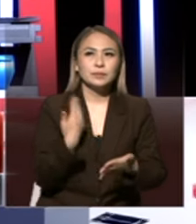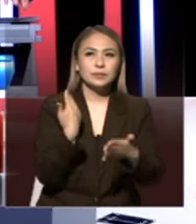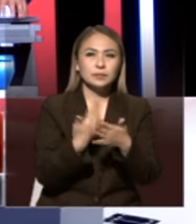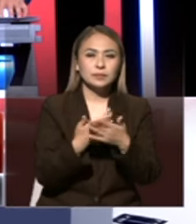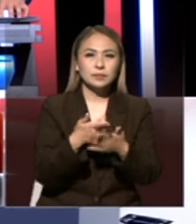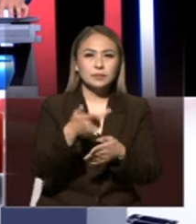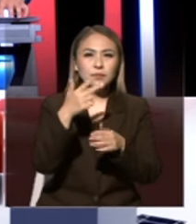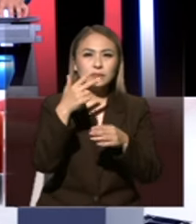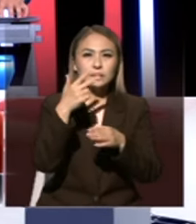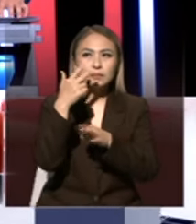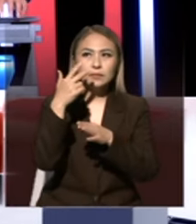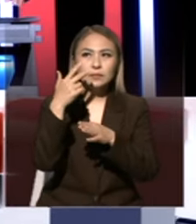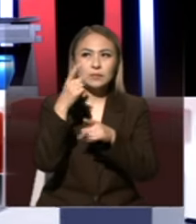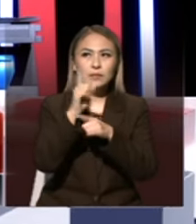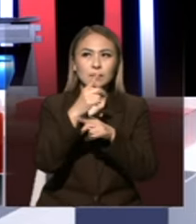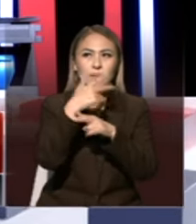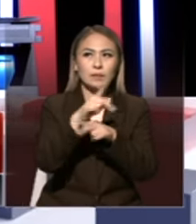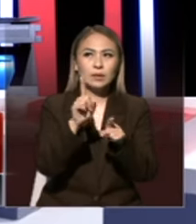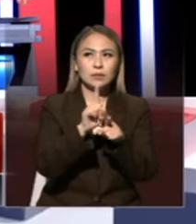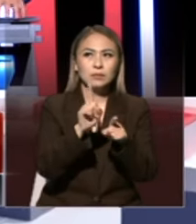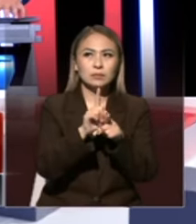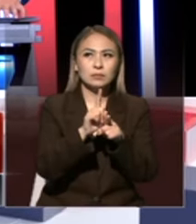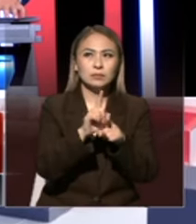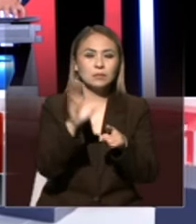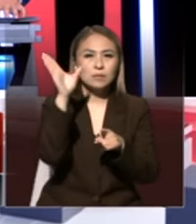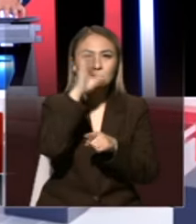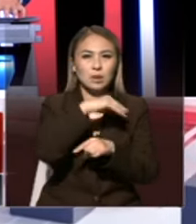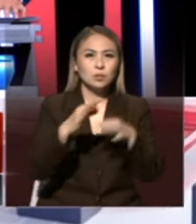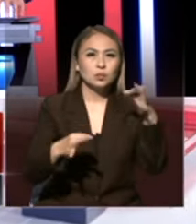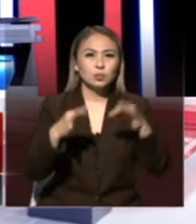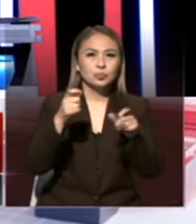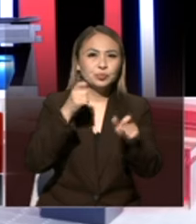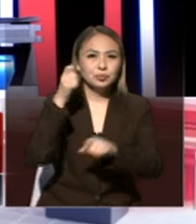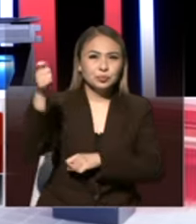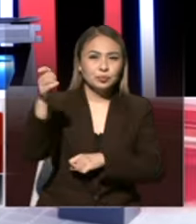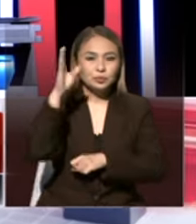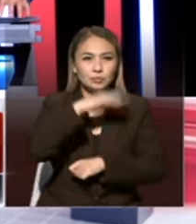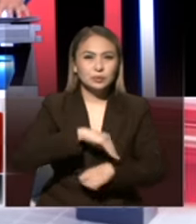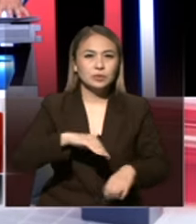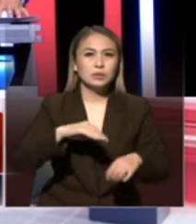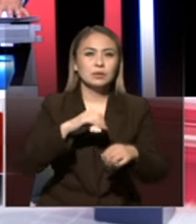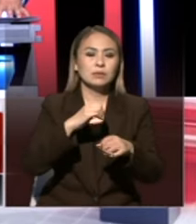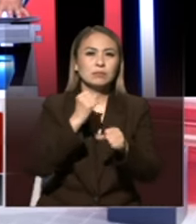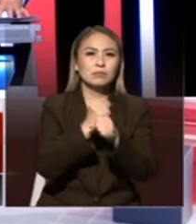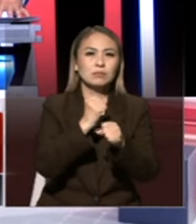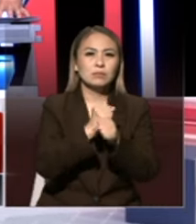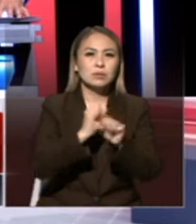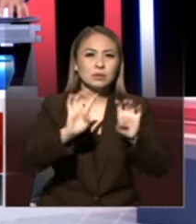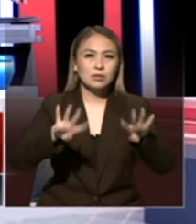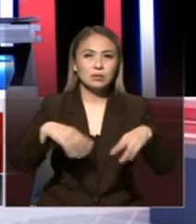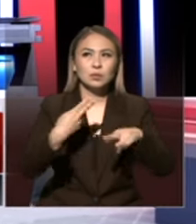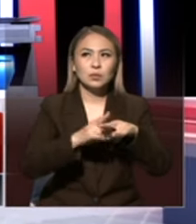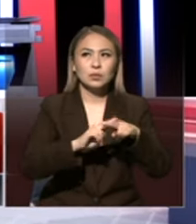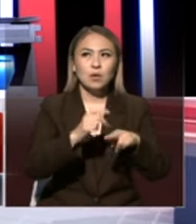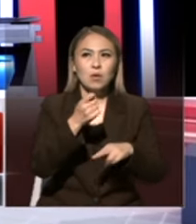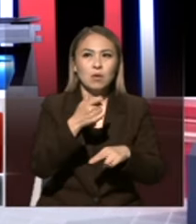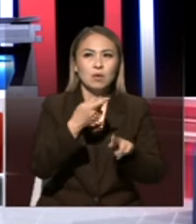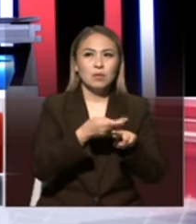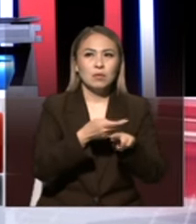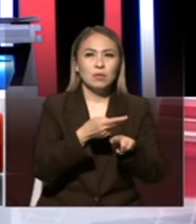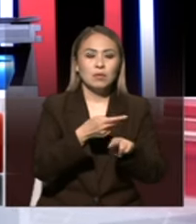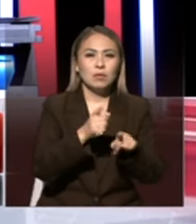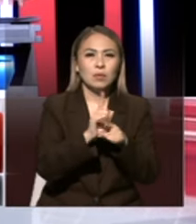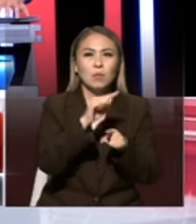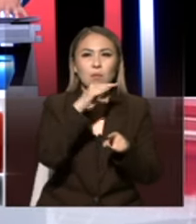осы эфирден кейін сотқа сүйрегісі келетін мекемелер болуы мүмкін. Жаңағы трактор шығарып отырған мекемелер болуы мүмкін. Соқтан біз мына Ресейдің